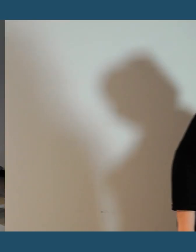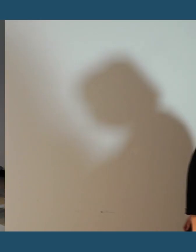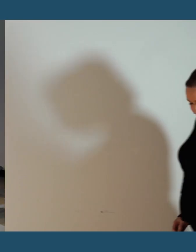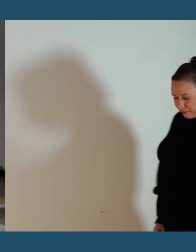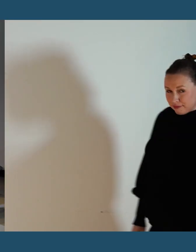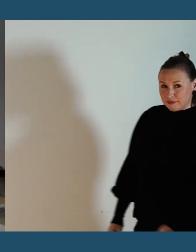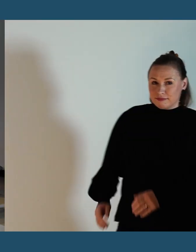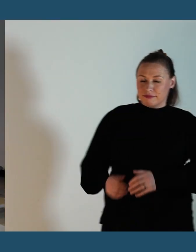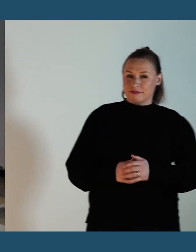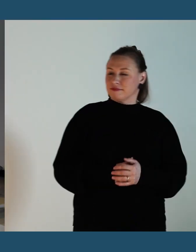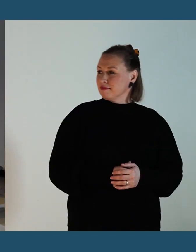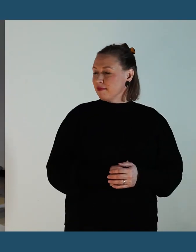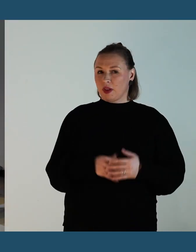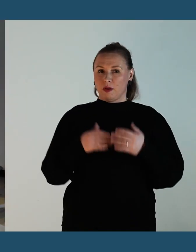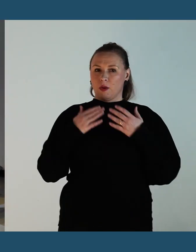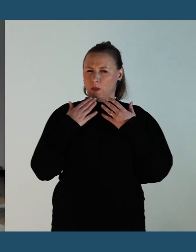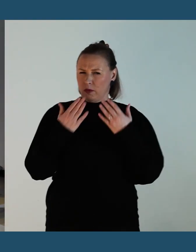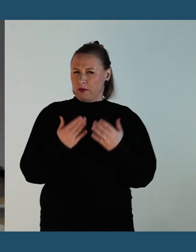Hyvä.